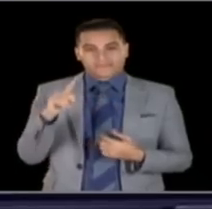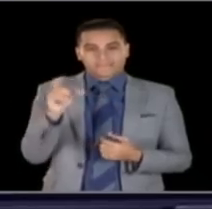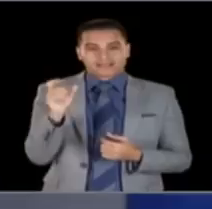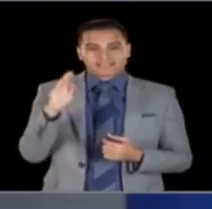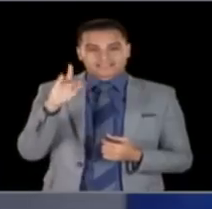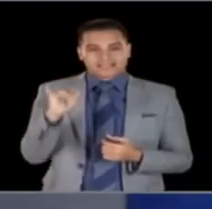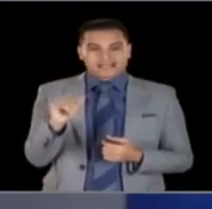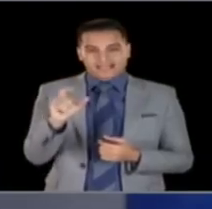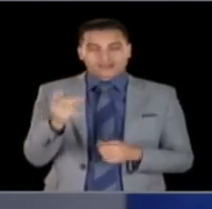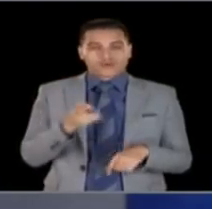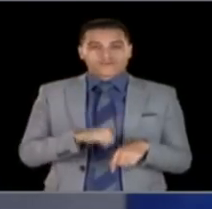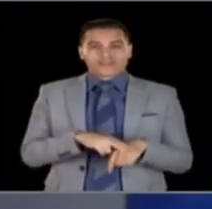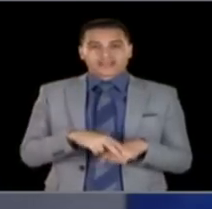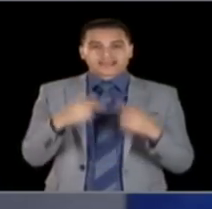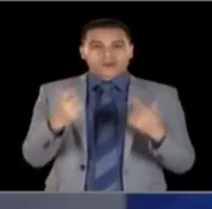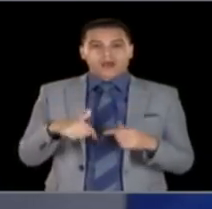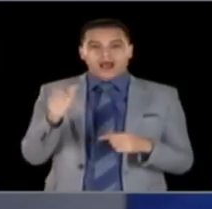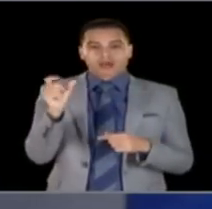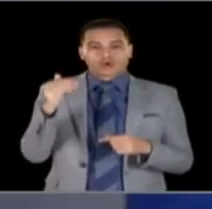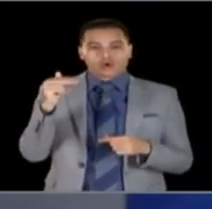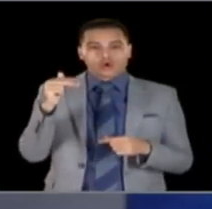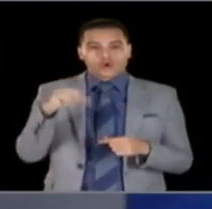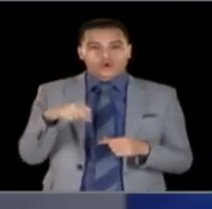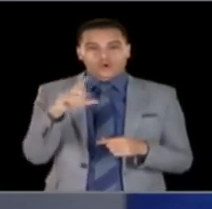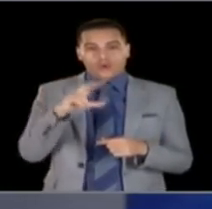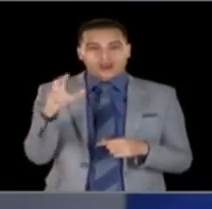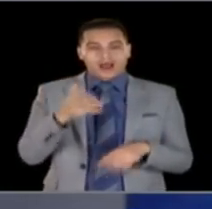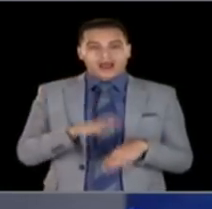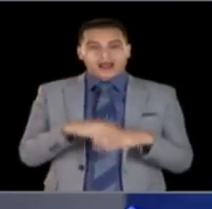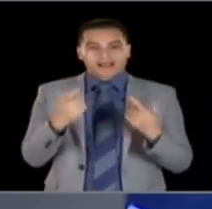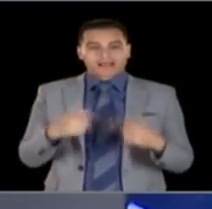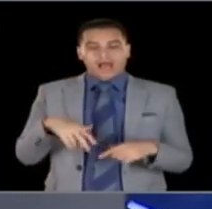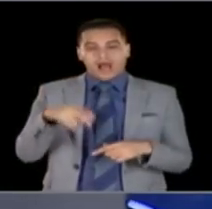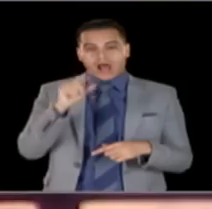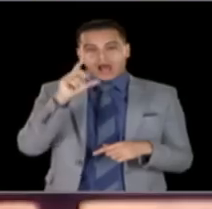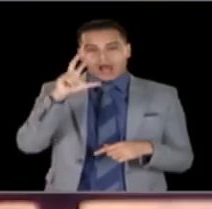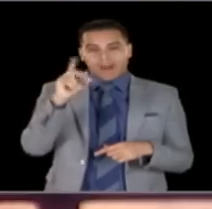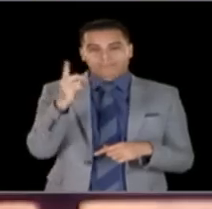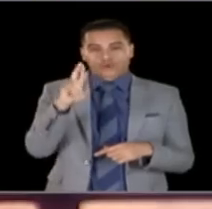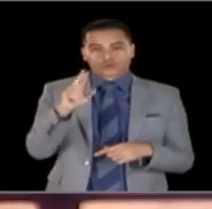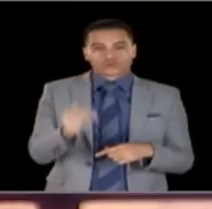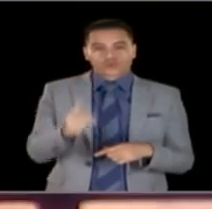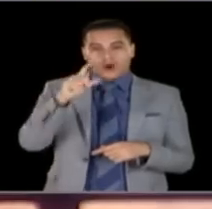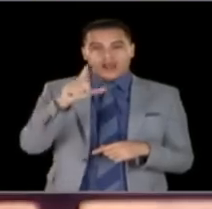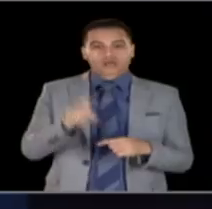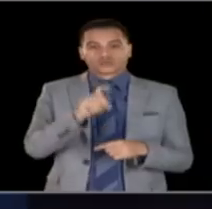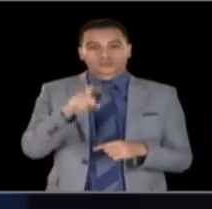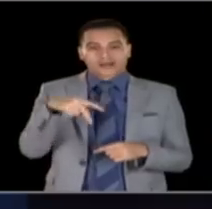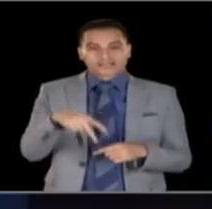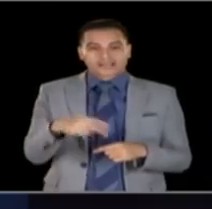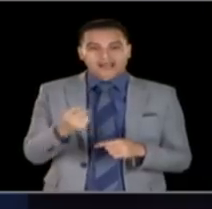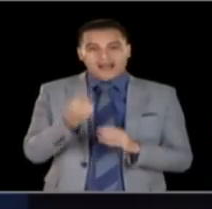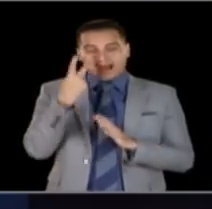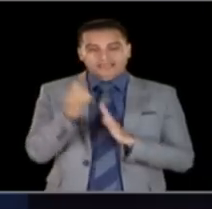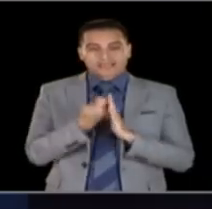بنسلين. استقلت أنجولا برتغال عن البرتغال. سؤال الثامن،